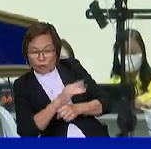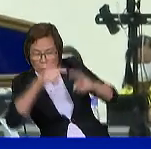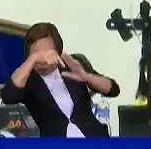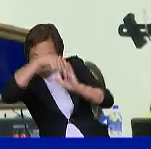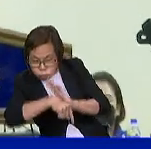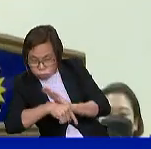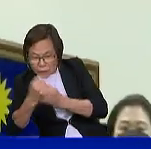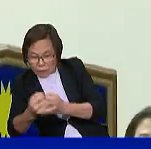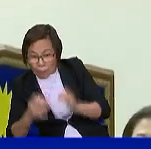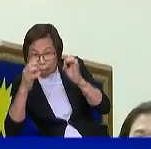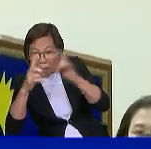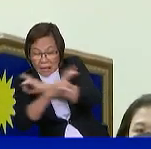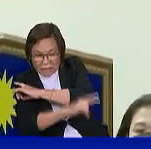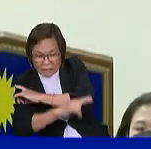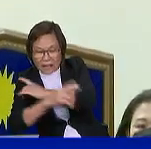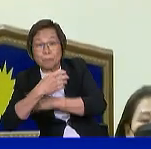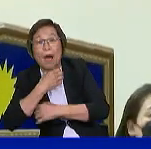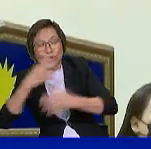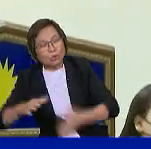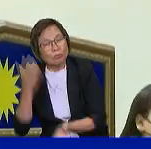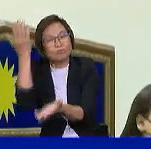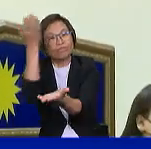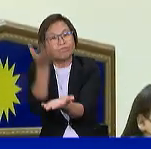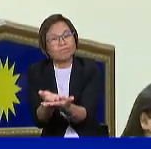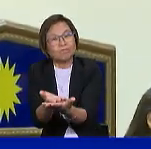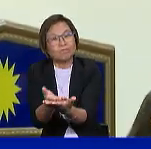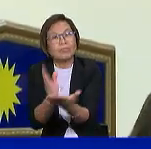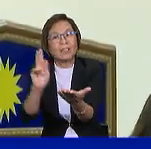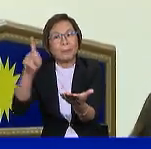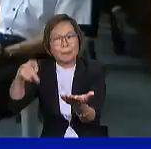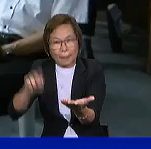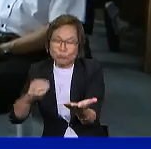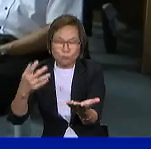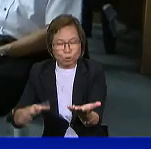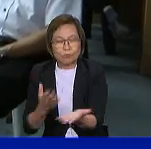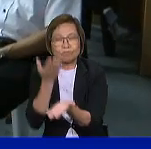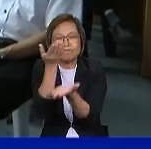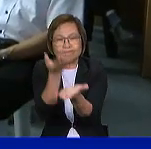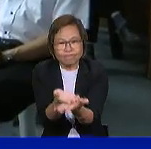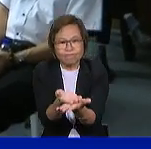terperinci Jabatan Pendidikan Negeri telah dikemukakan kepada Kementerian Pendidikan.